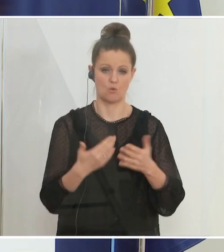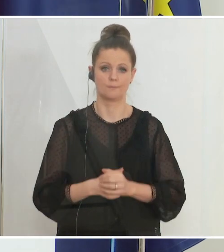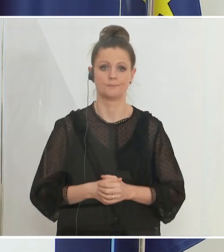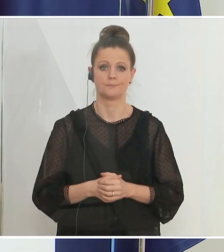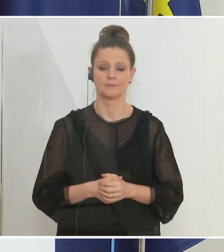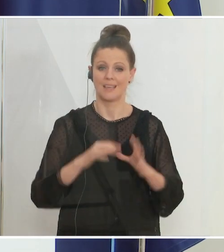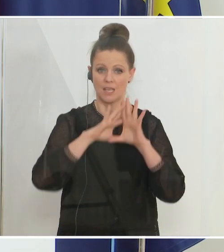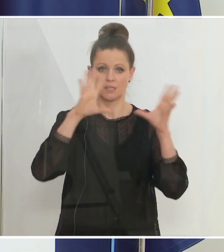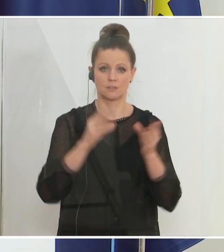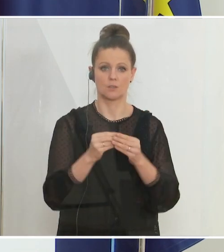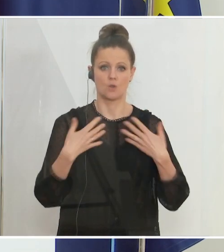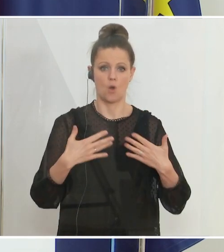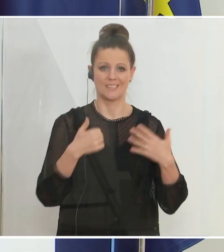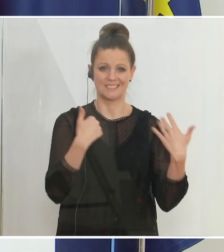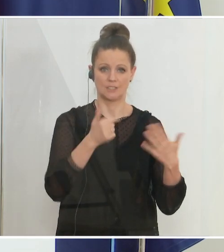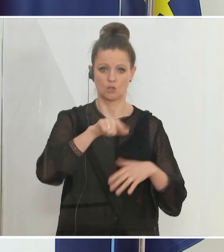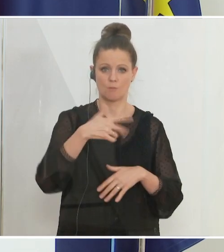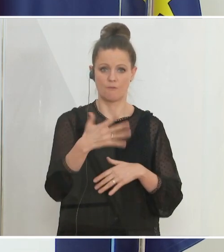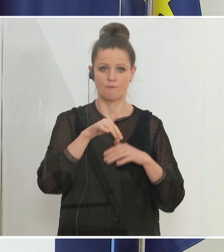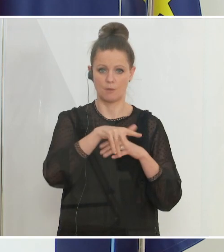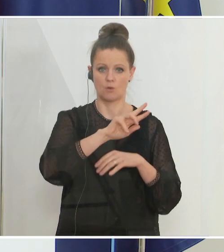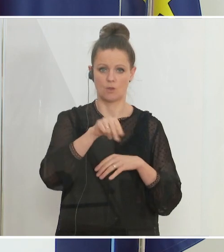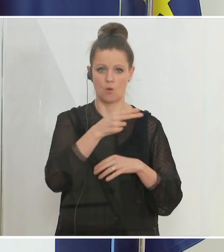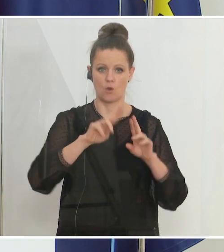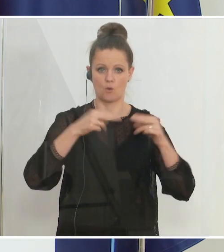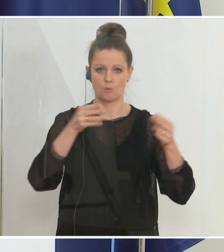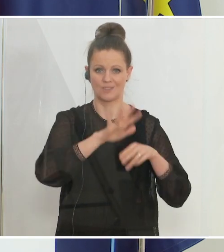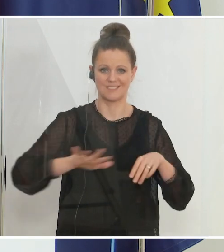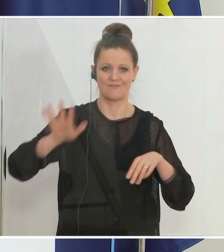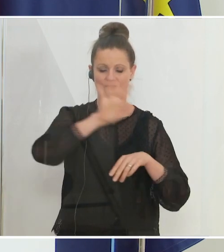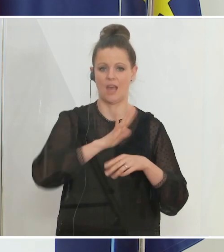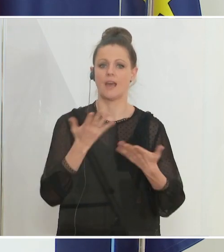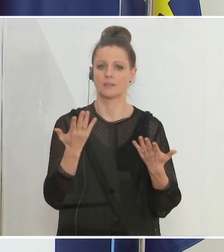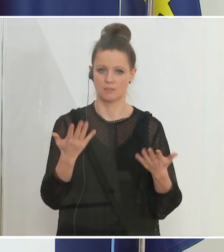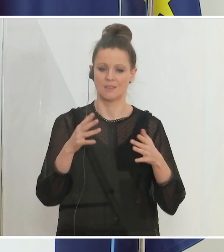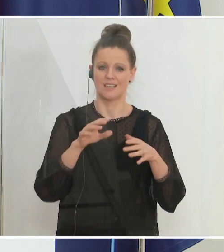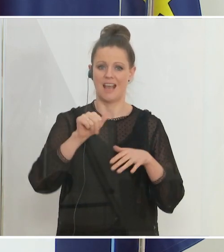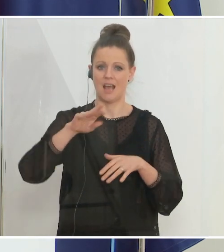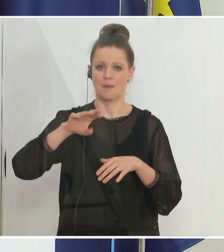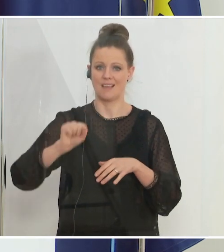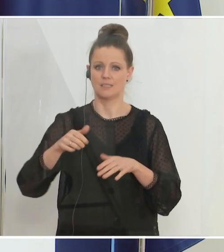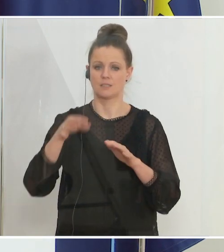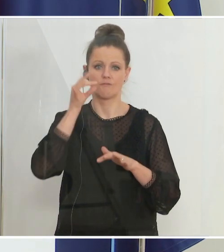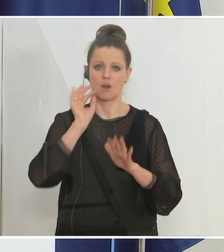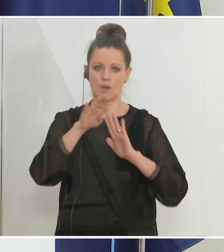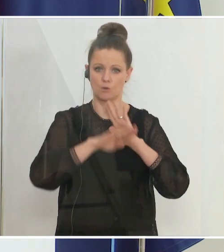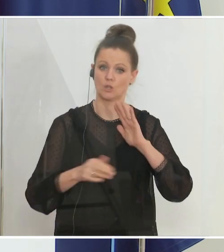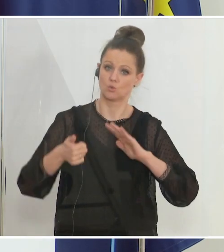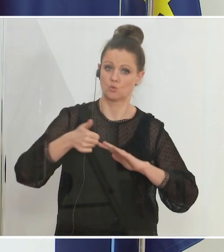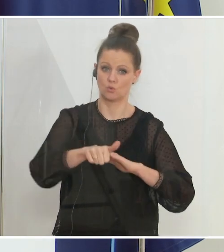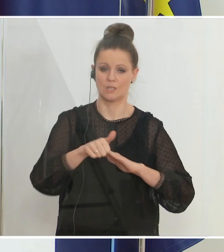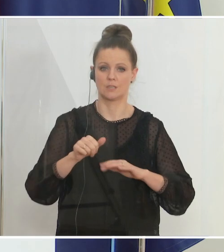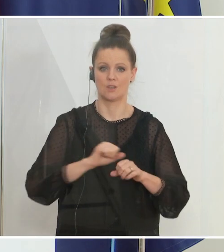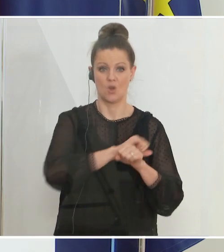Insgesamt werden dieses Jahr 60,5 Millionen Euro bundesweit im Rahmen des AMS-Frauenprogramms zusätzlich